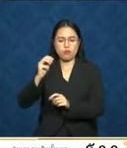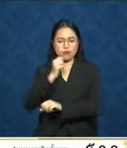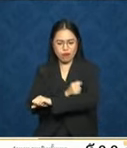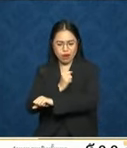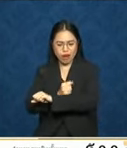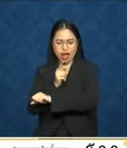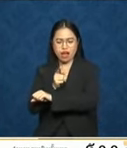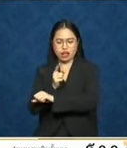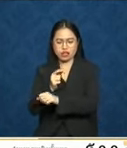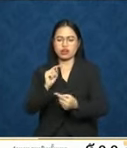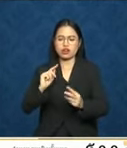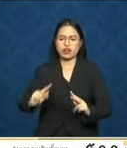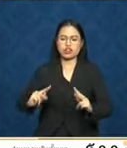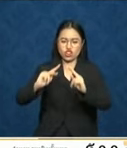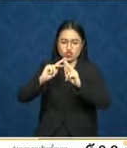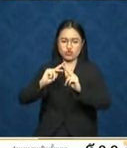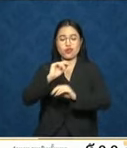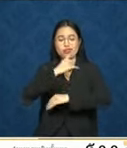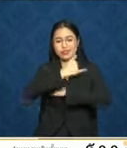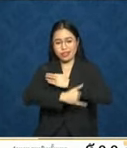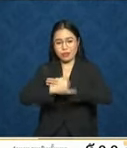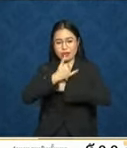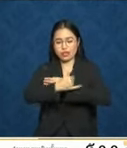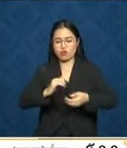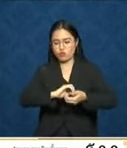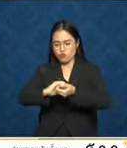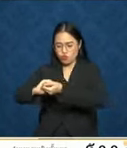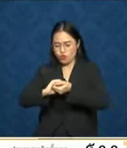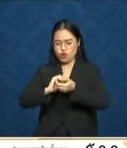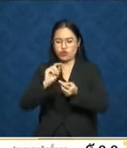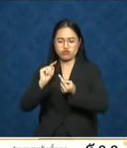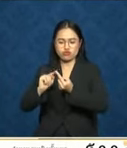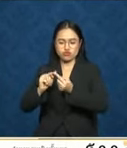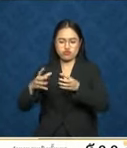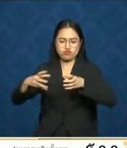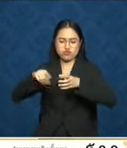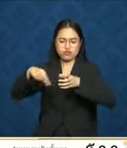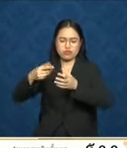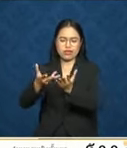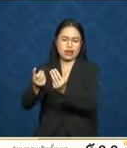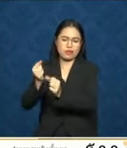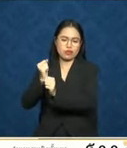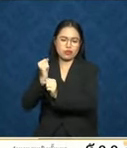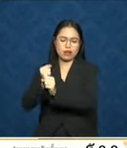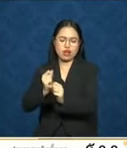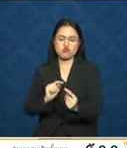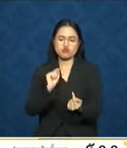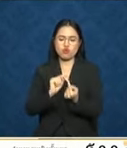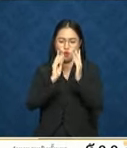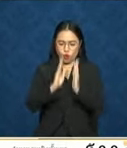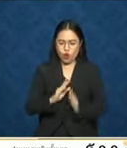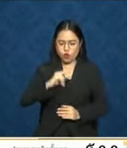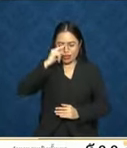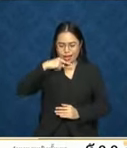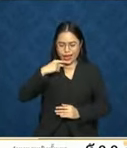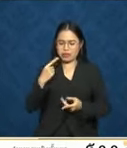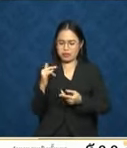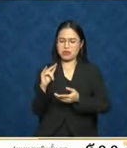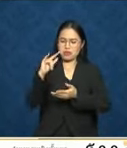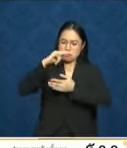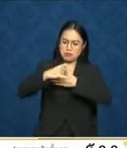งประเทศต่างประเทศประสานงานกับสหภาพแรงงานปลายทางให้คนงานไทยได้เป็นสมาชิกเพื่อให้สหภาพแรงงาน